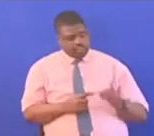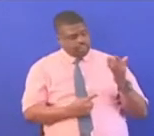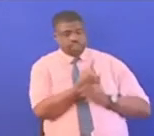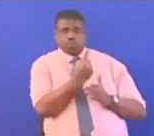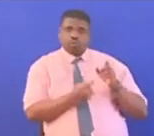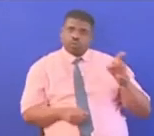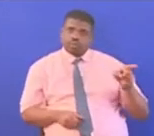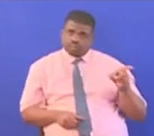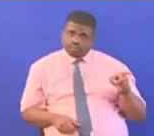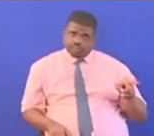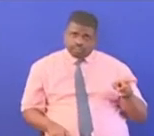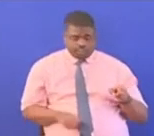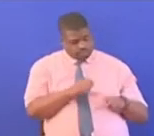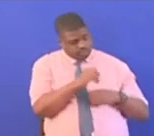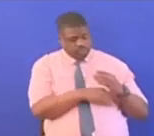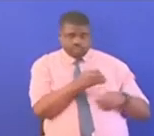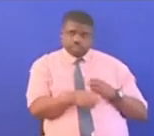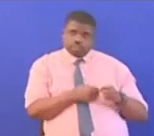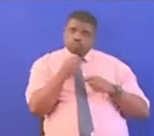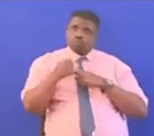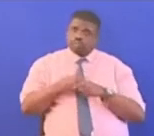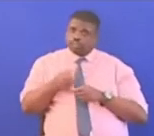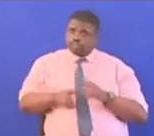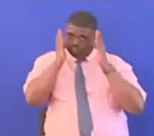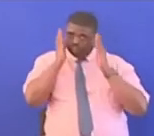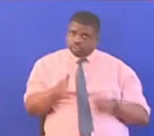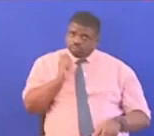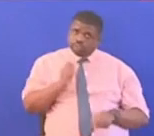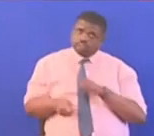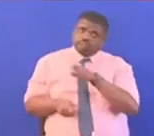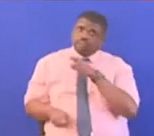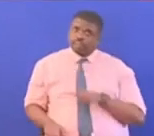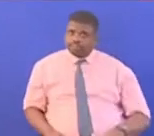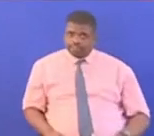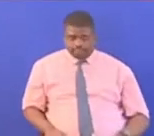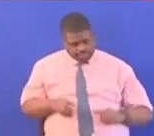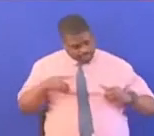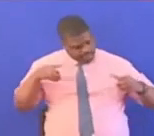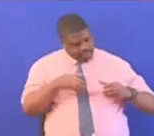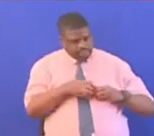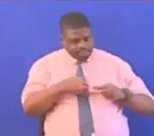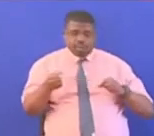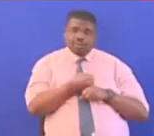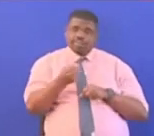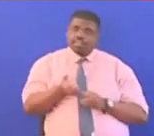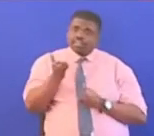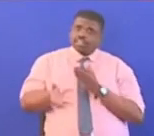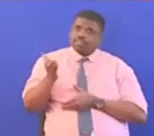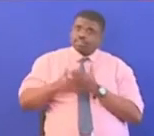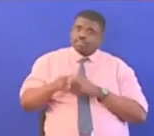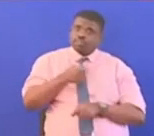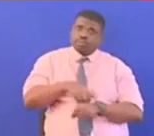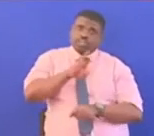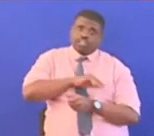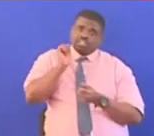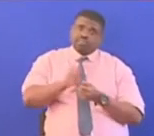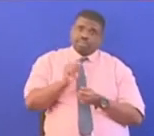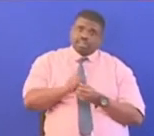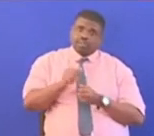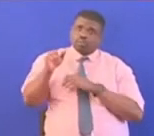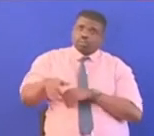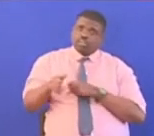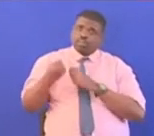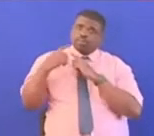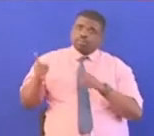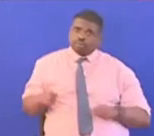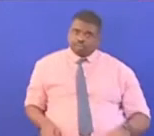inatokana sasa na mchakato unaoendelea Mheshimiwa Spika wa timu inayofanya tathmini ya maeneo yenye rasilimali za wanyamapori